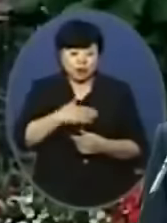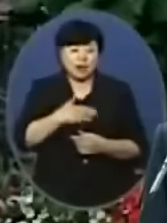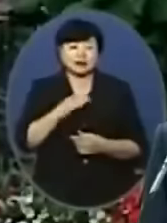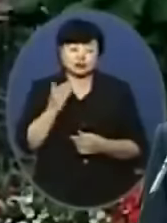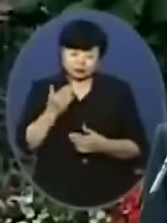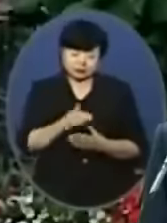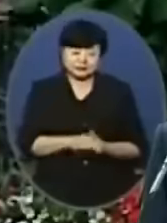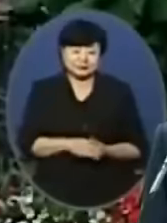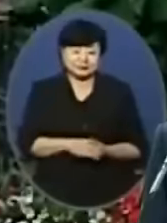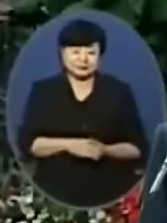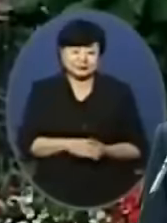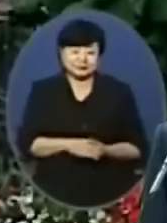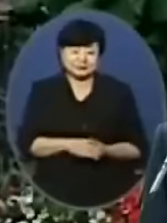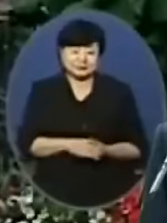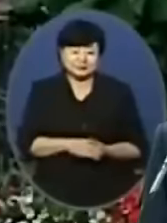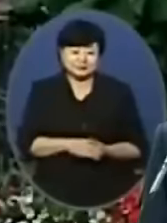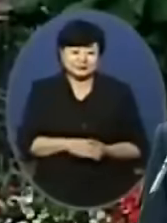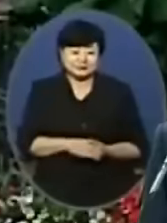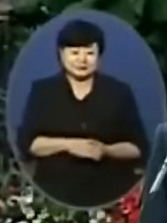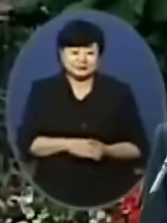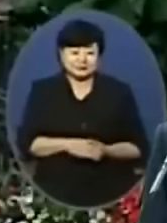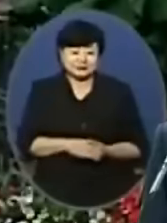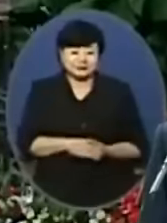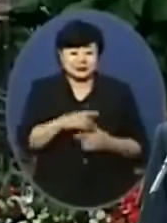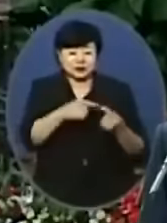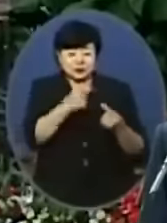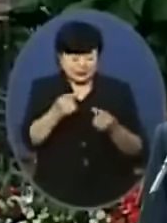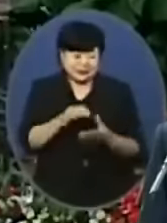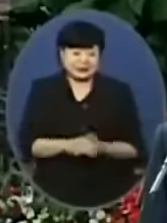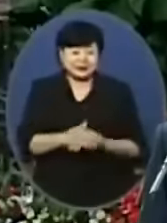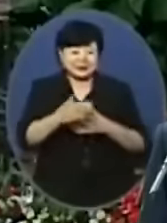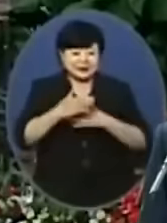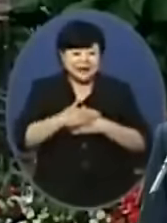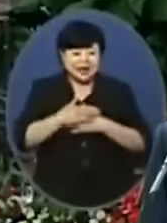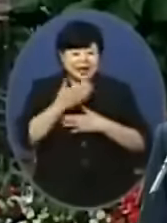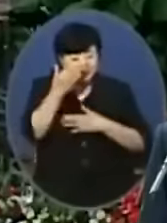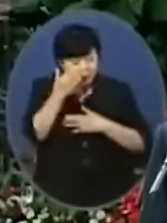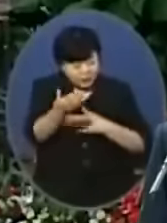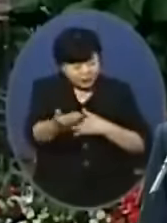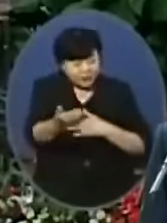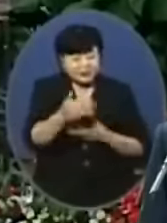수 있는 것입니다. 한번 따라 말해 주세요. 내가 너희를